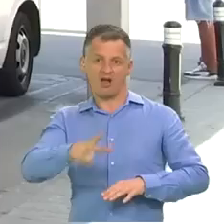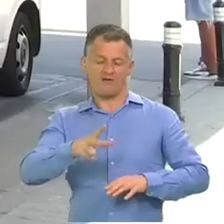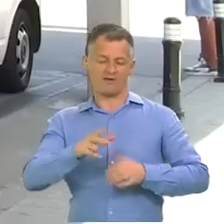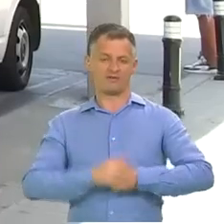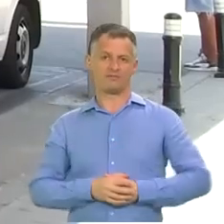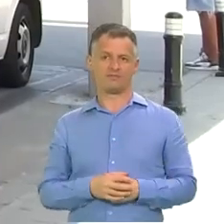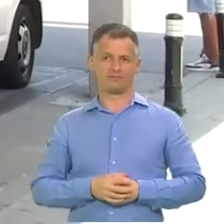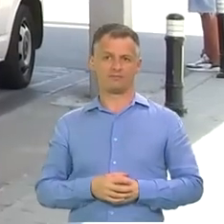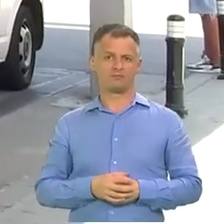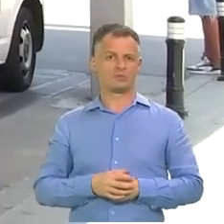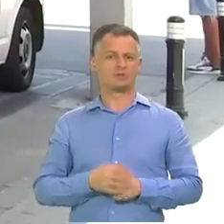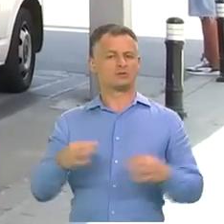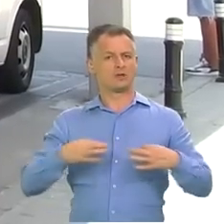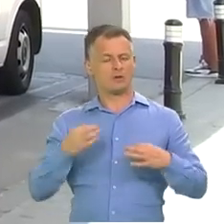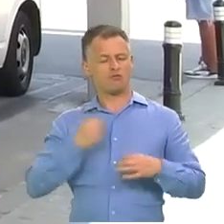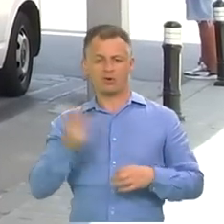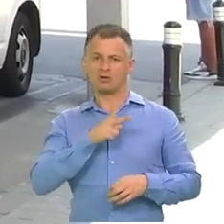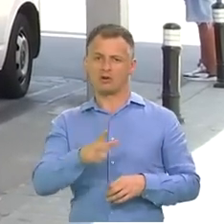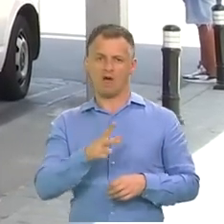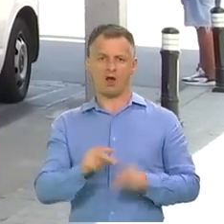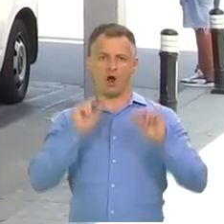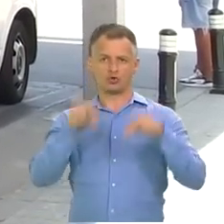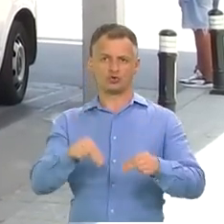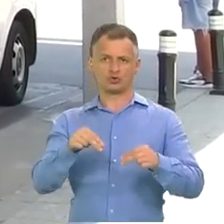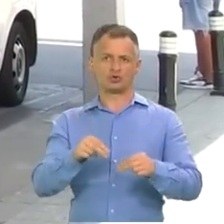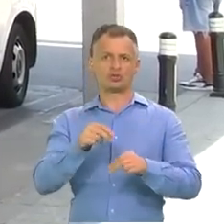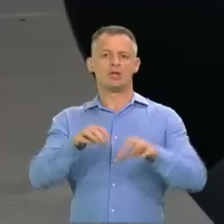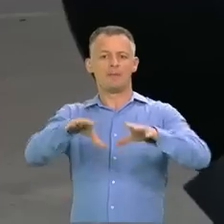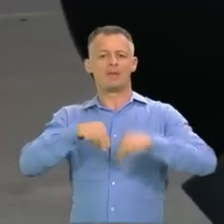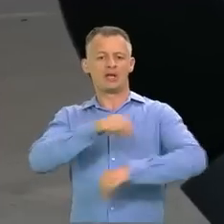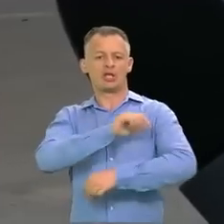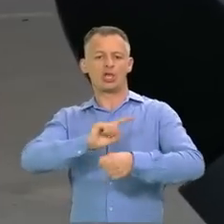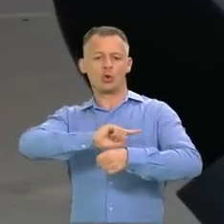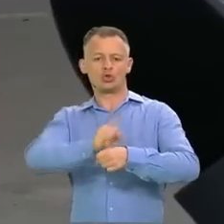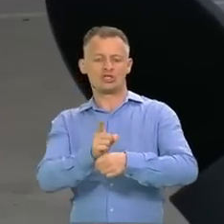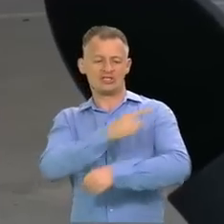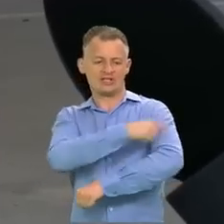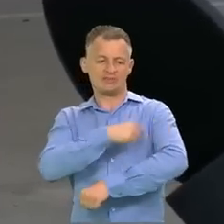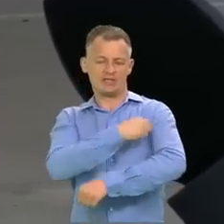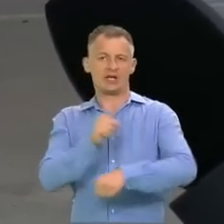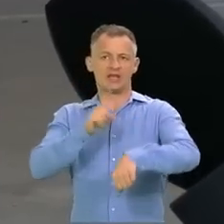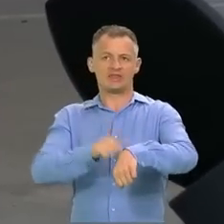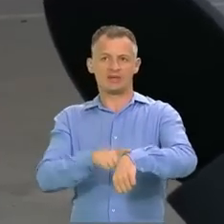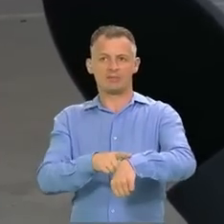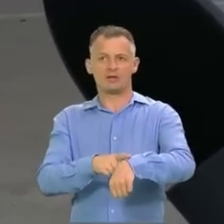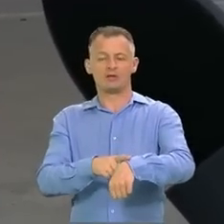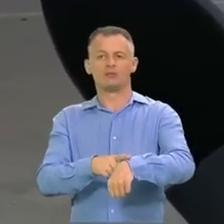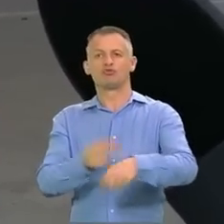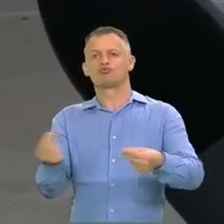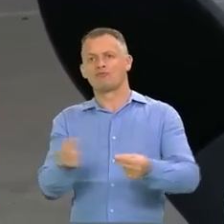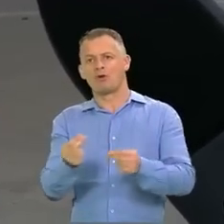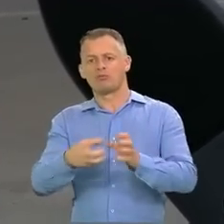semnificativ. Stare foarte gravă, au ajuns la unitatea de primiri urgențe la un interval de timp destul de